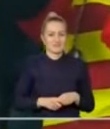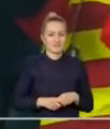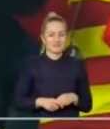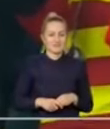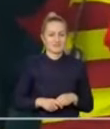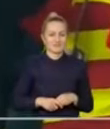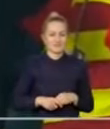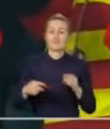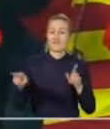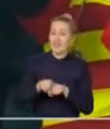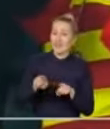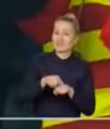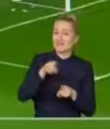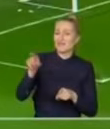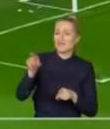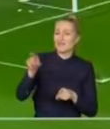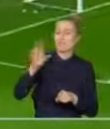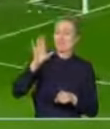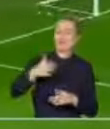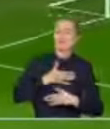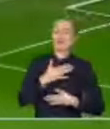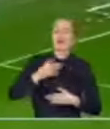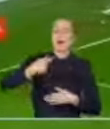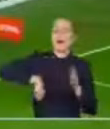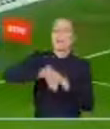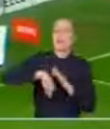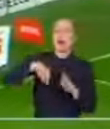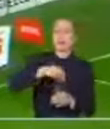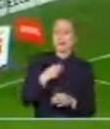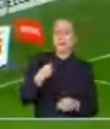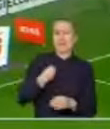To samo mogą już niedługo poczuć piłkarze naszej ekstraklasy.